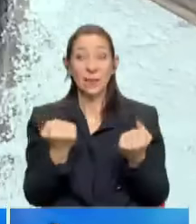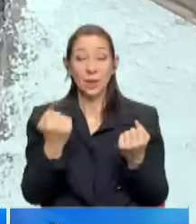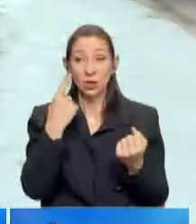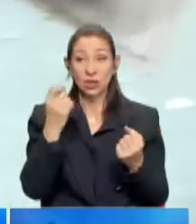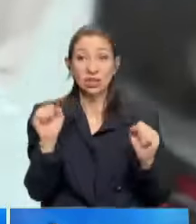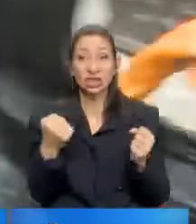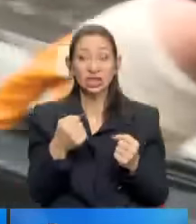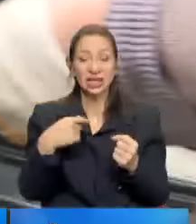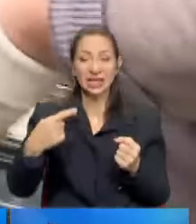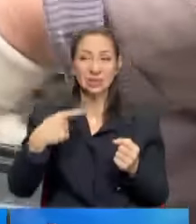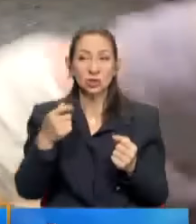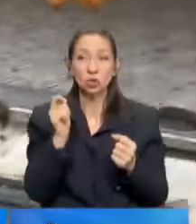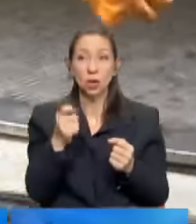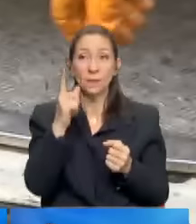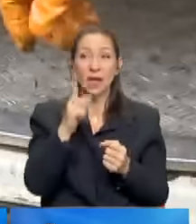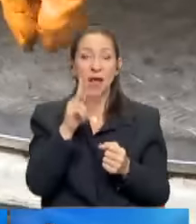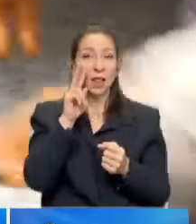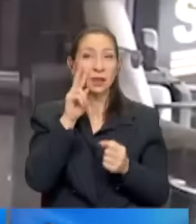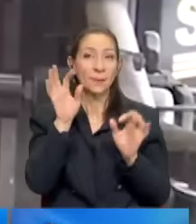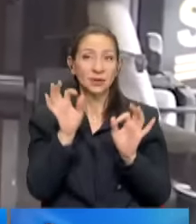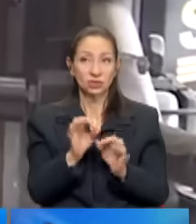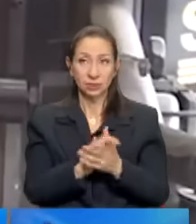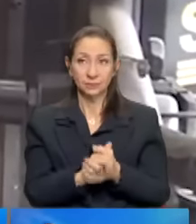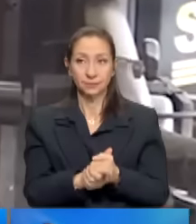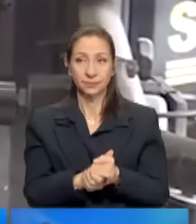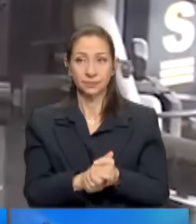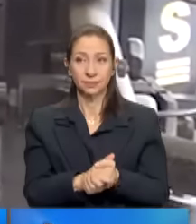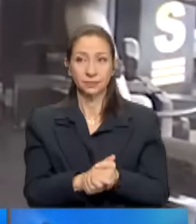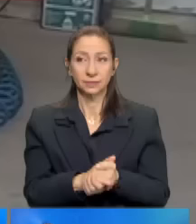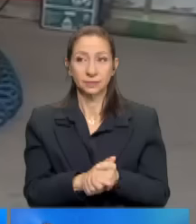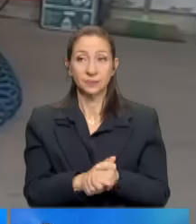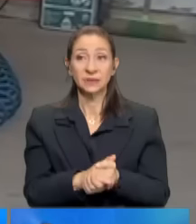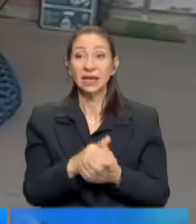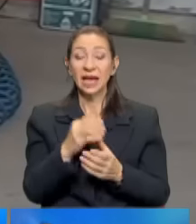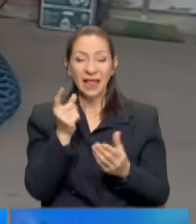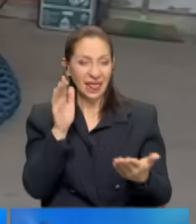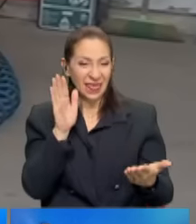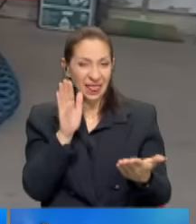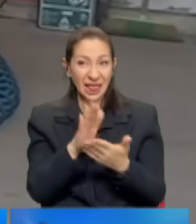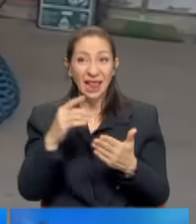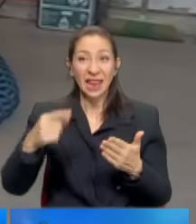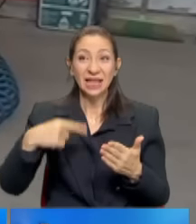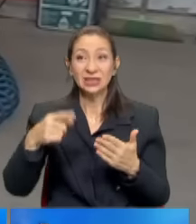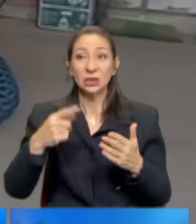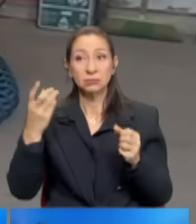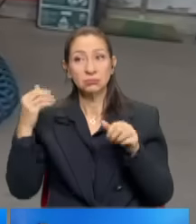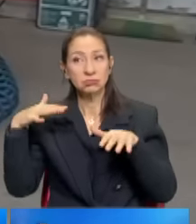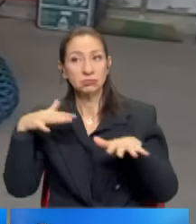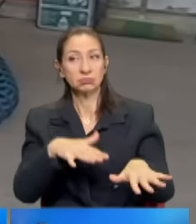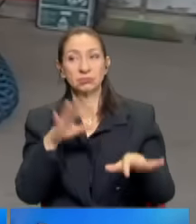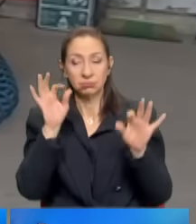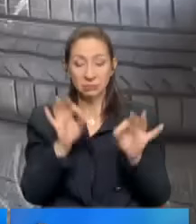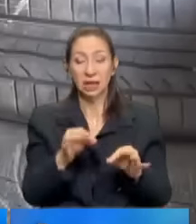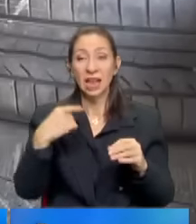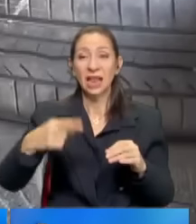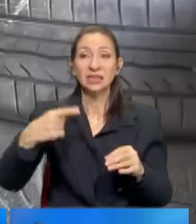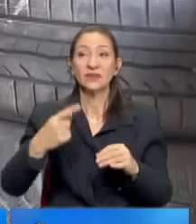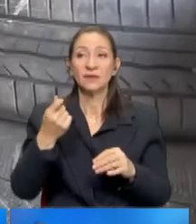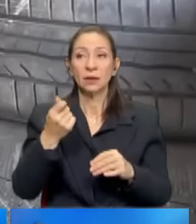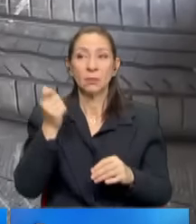için kış lastiği zorunluluğu 1 Aralık'ta başlayacak sayılı günler kala lastikçilerde yoğunluk yaşanıyor lastik